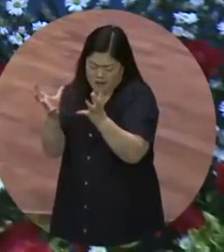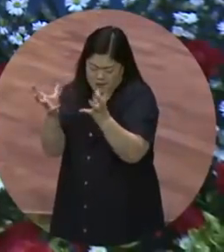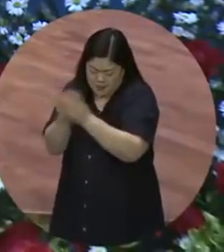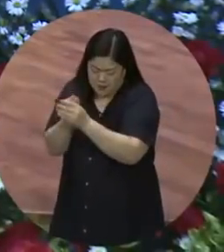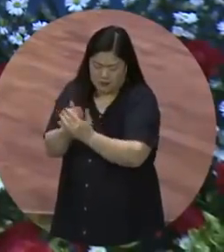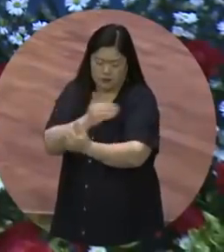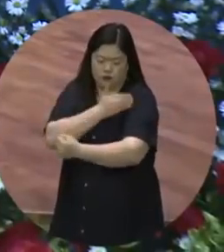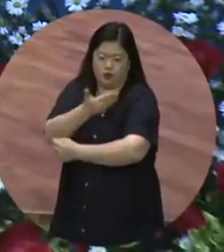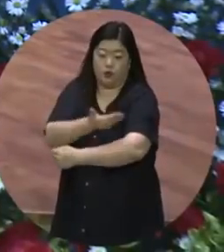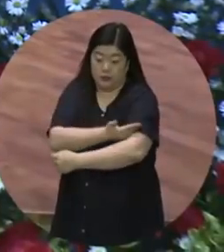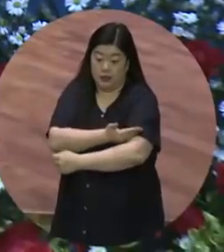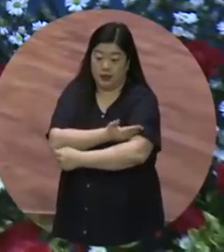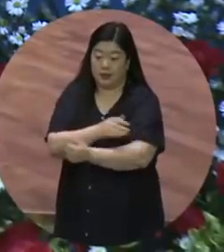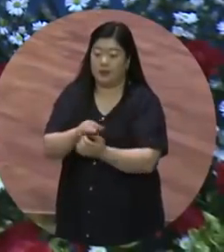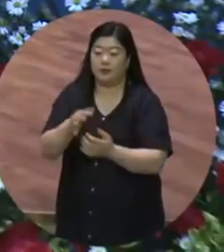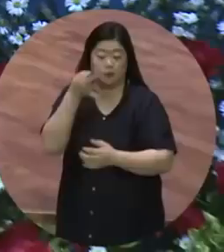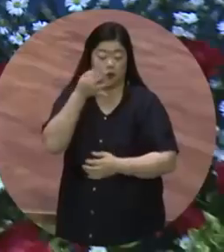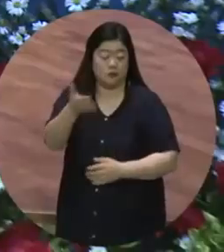설명합니다.